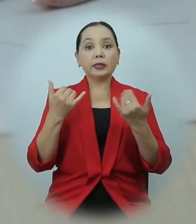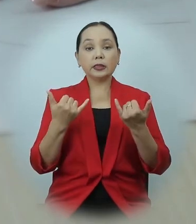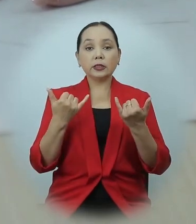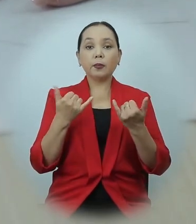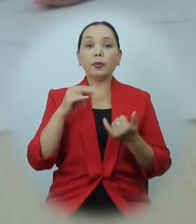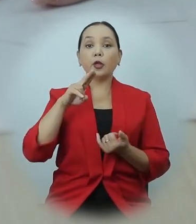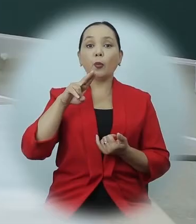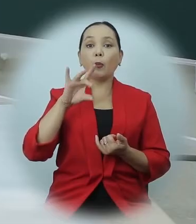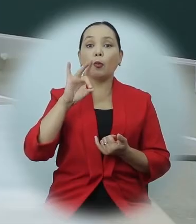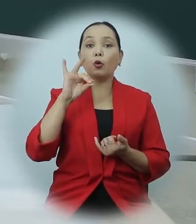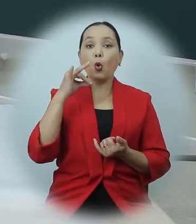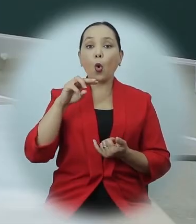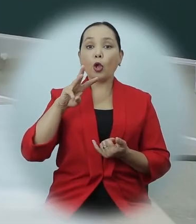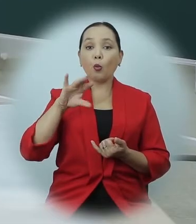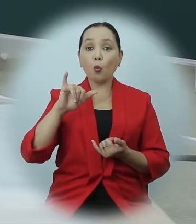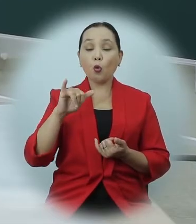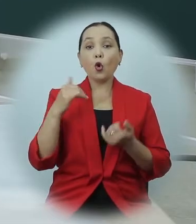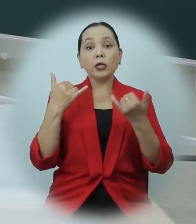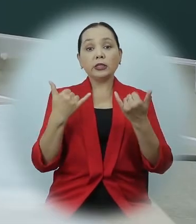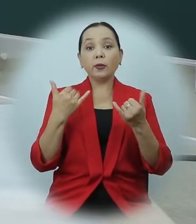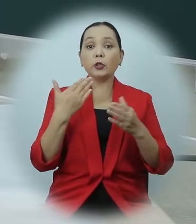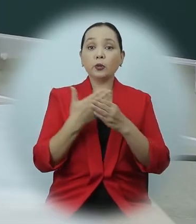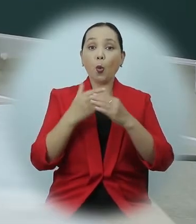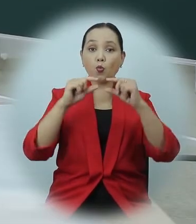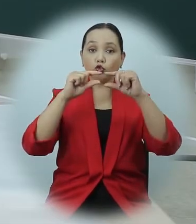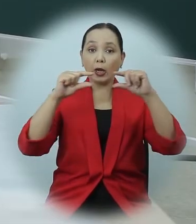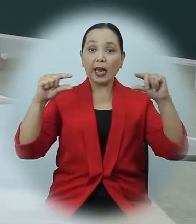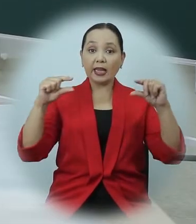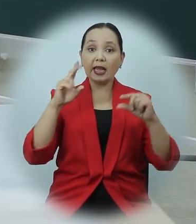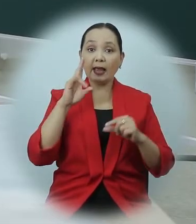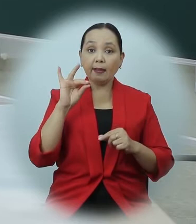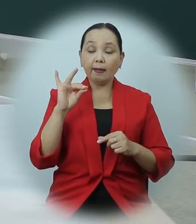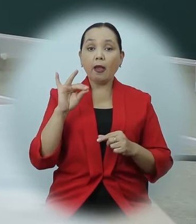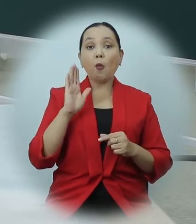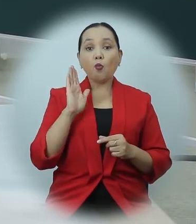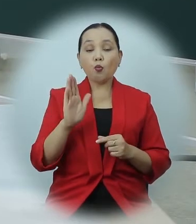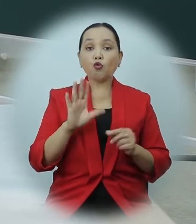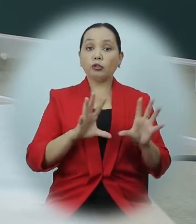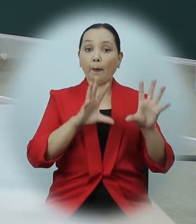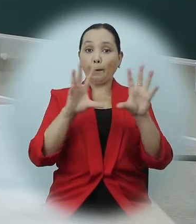Теперь пройму. Теперь с помощью линейки будем